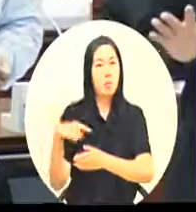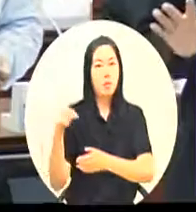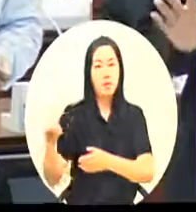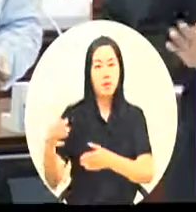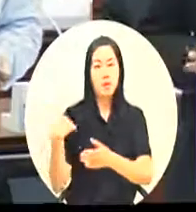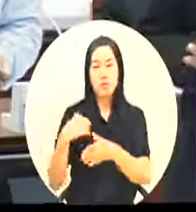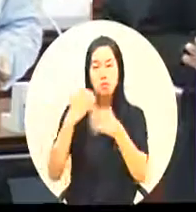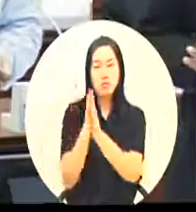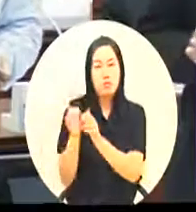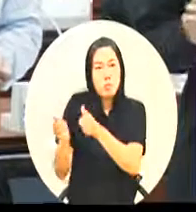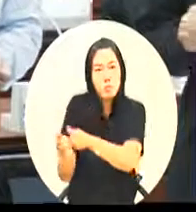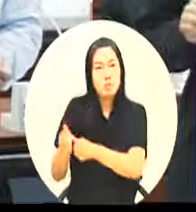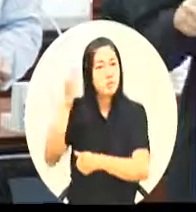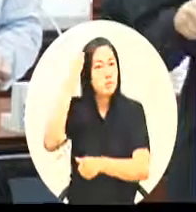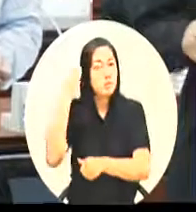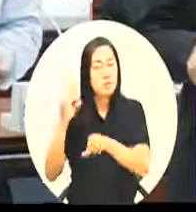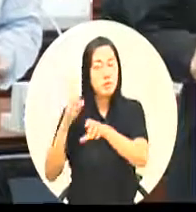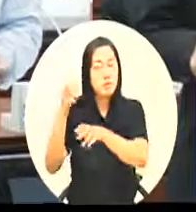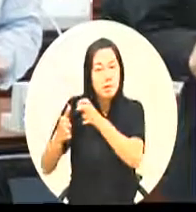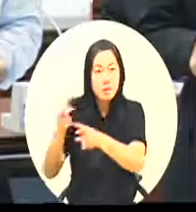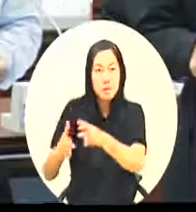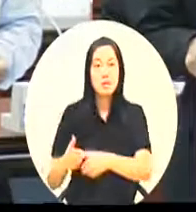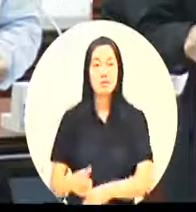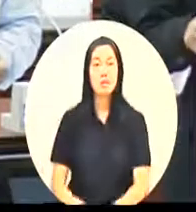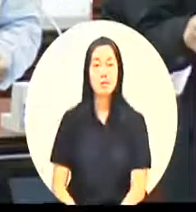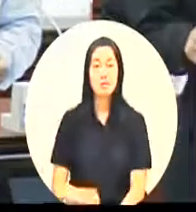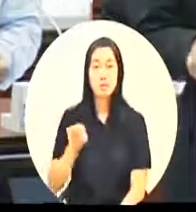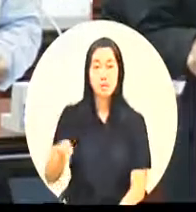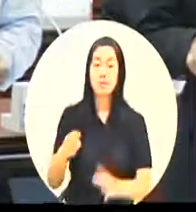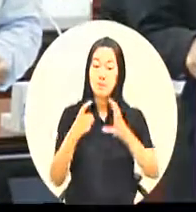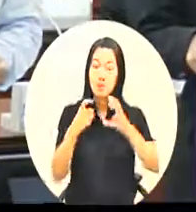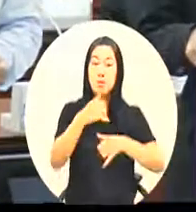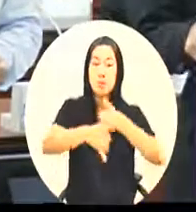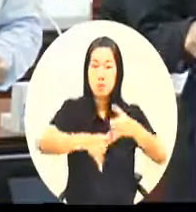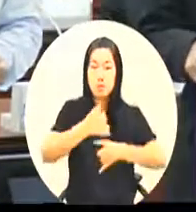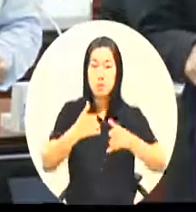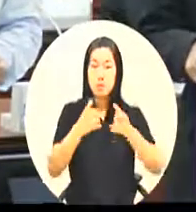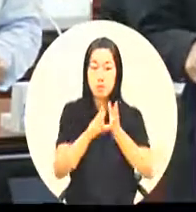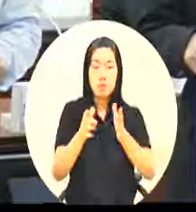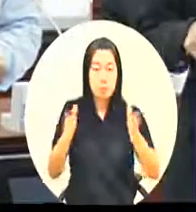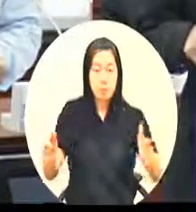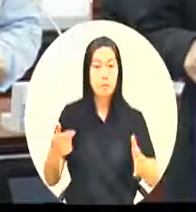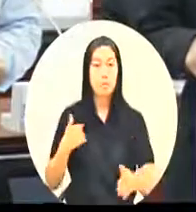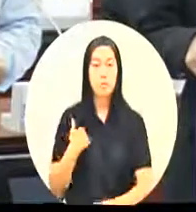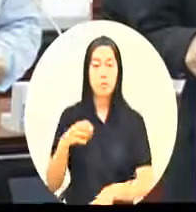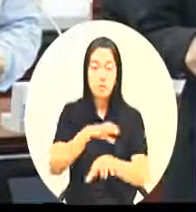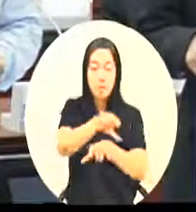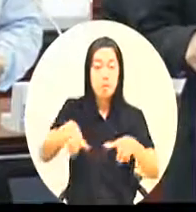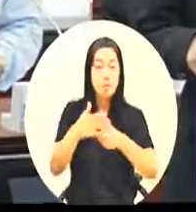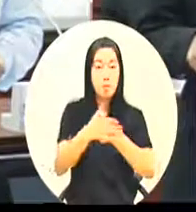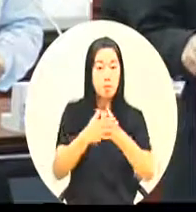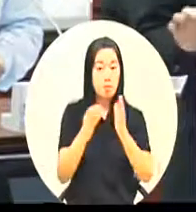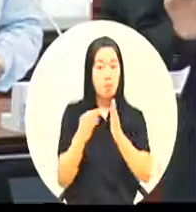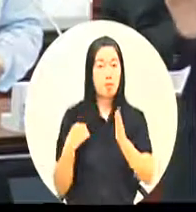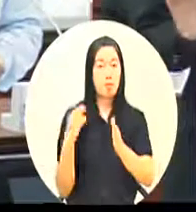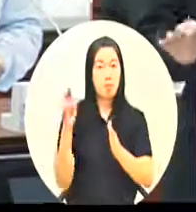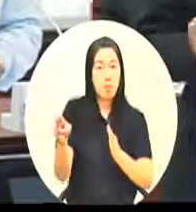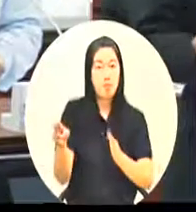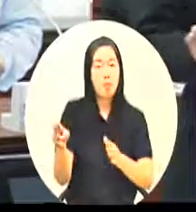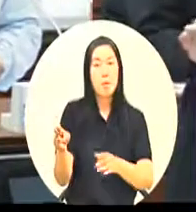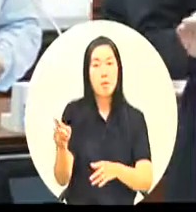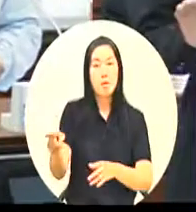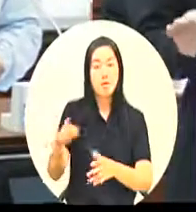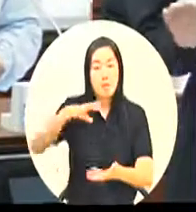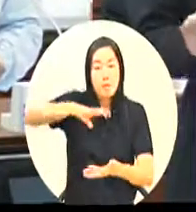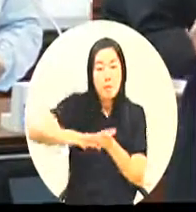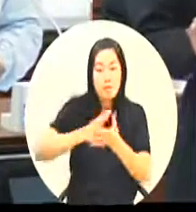用到柴油。那在这个庆典的期间，我们环保局我们会来调派有关于所谓的压缩